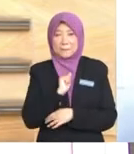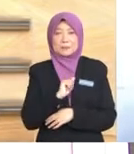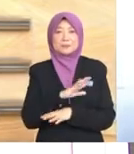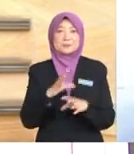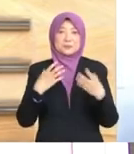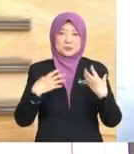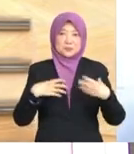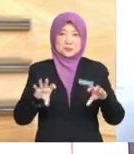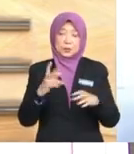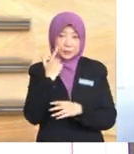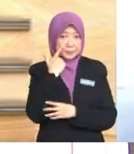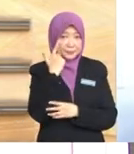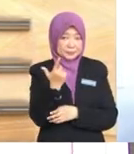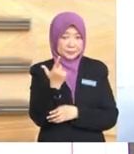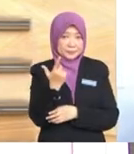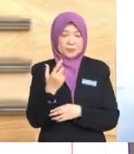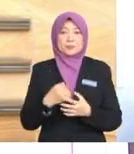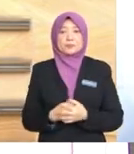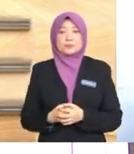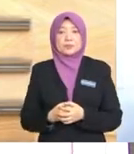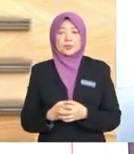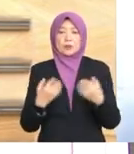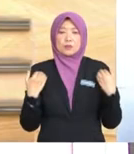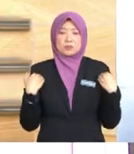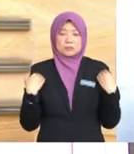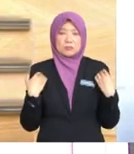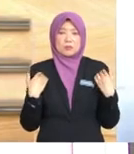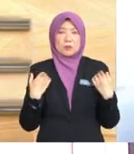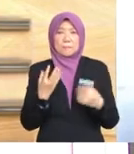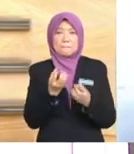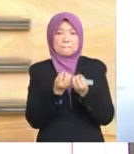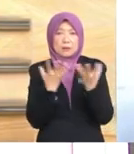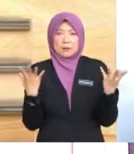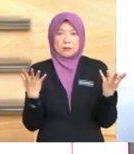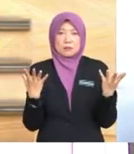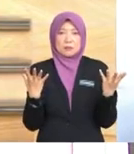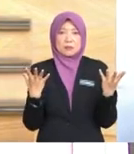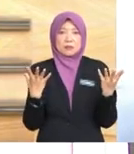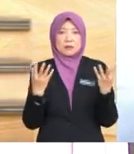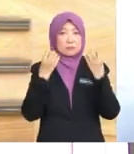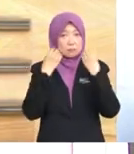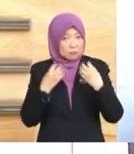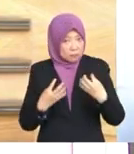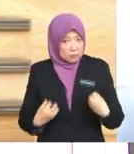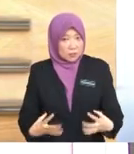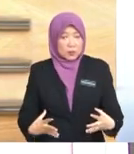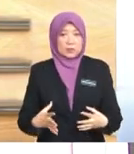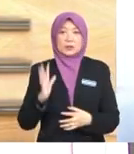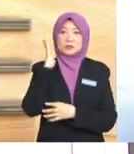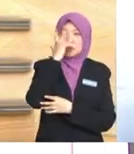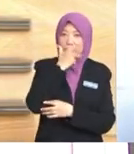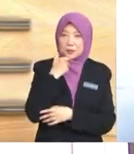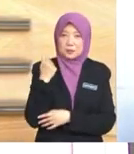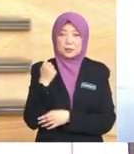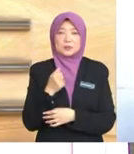kita lihat sebenarnya ada pelbagai jenis hiasan atau dekorasi. Kalau kita tengok kat sini cantik saja